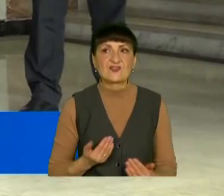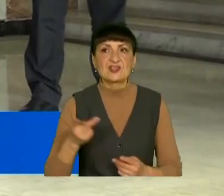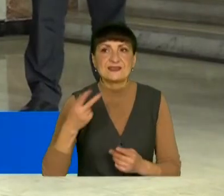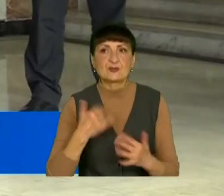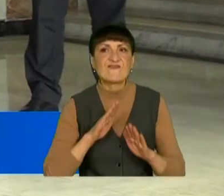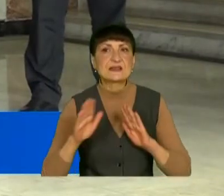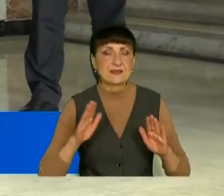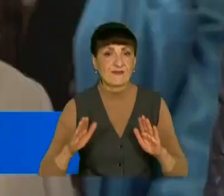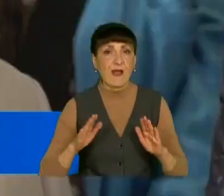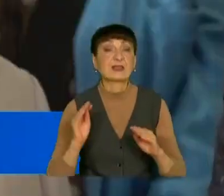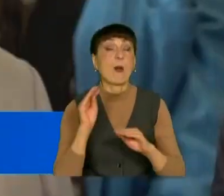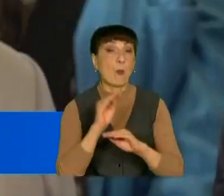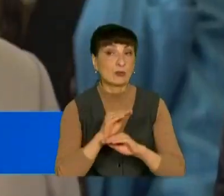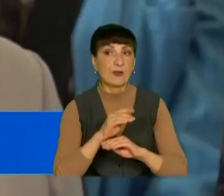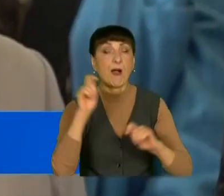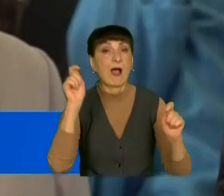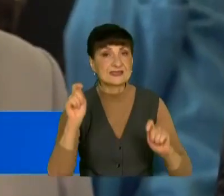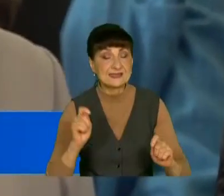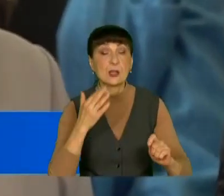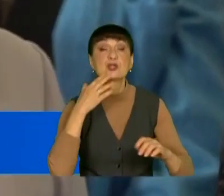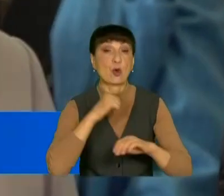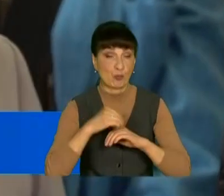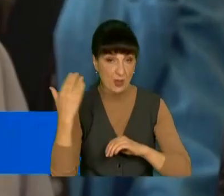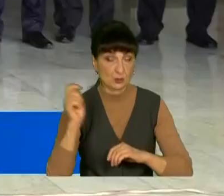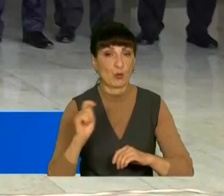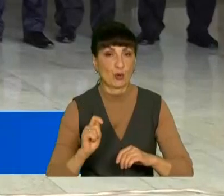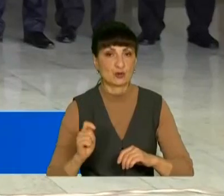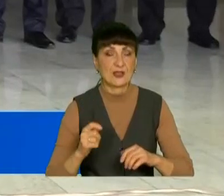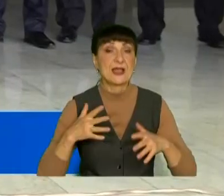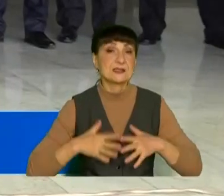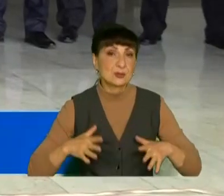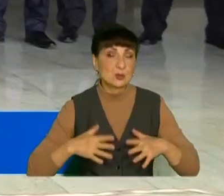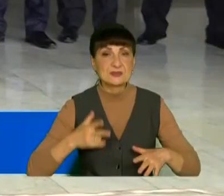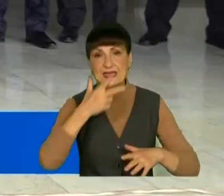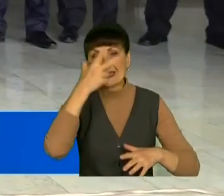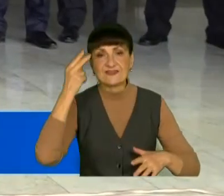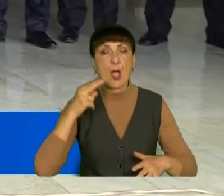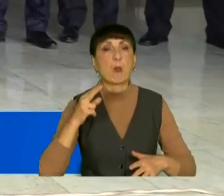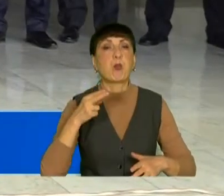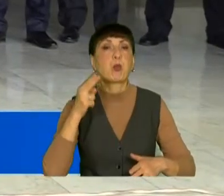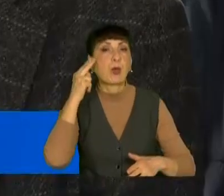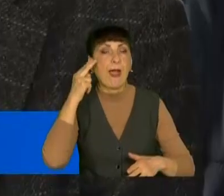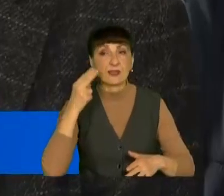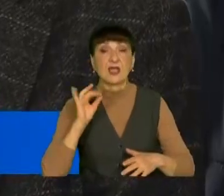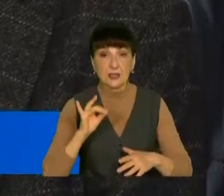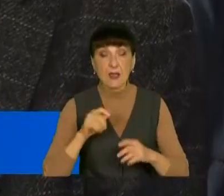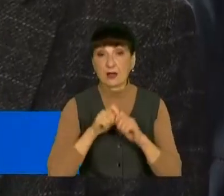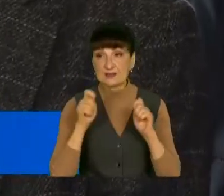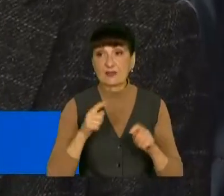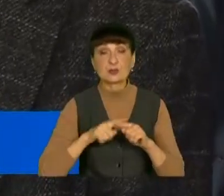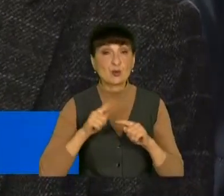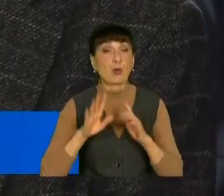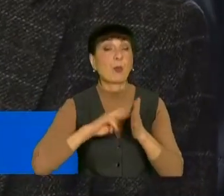Жизнеутверждающую выставку дополнили картины и зарубежных художников из Грузии, Литвы, Бурятии и не только. Организаторы в скором